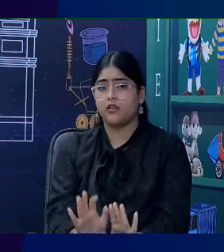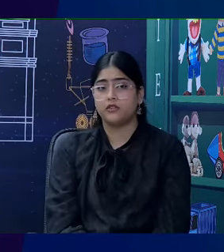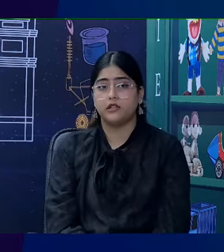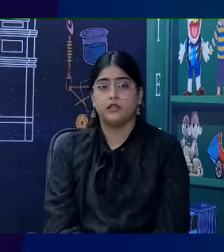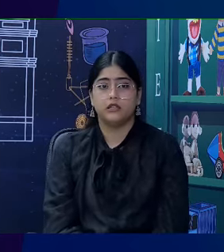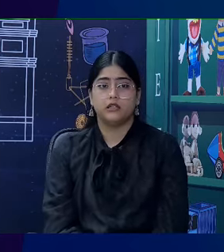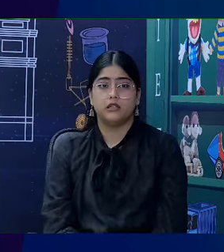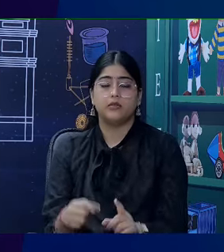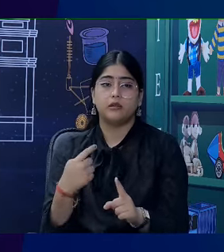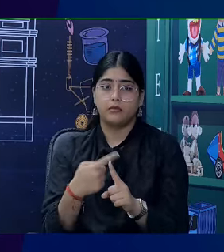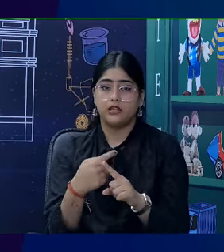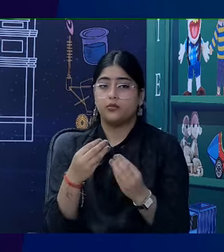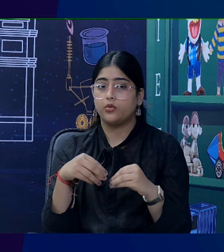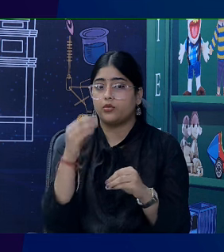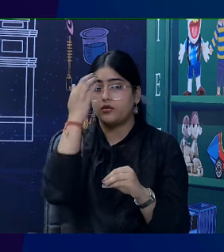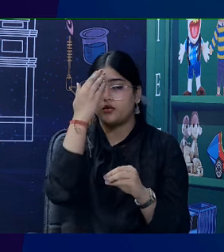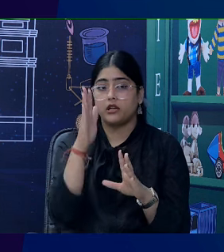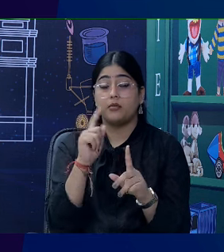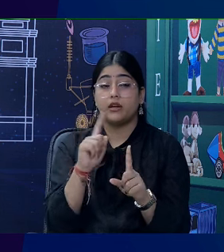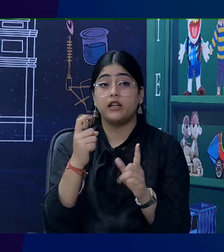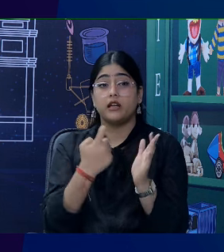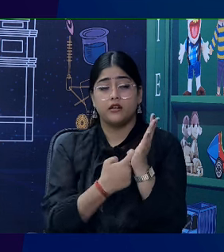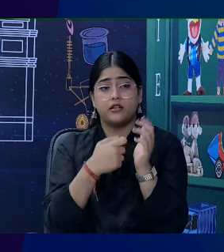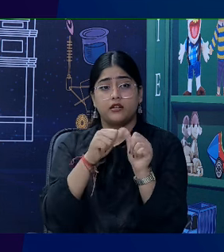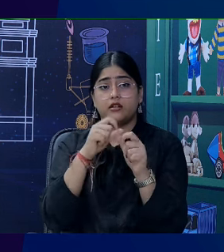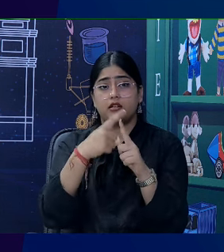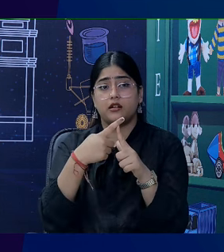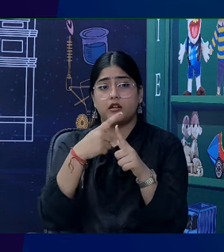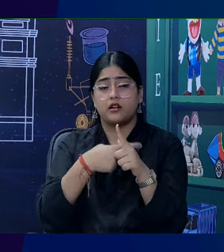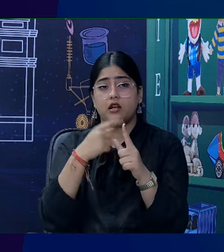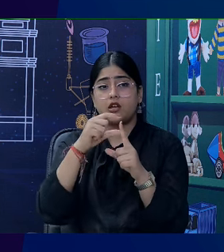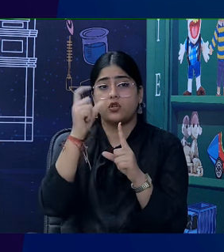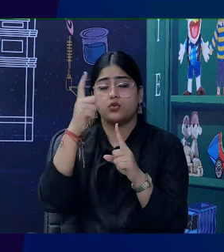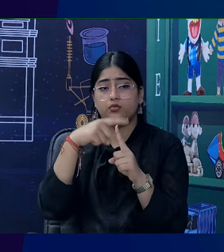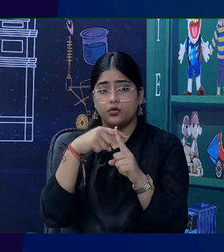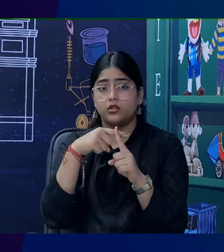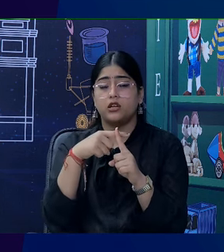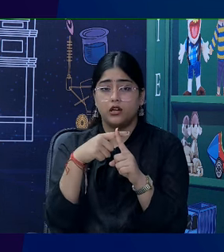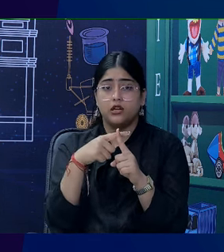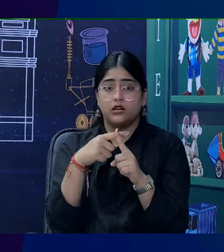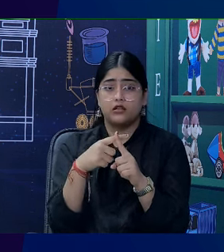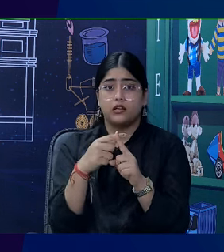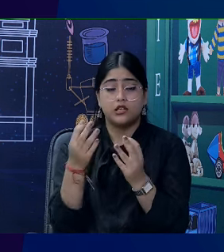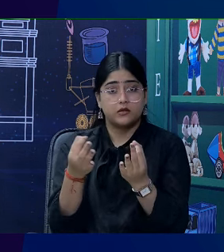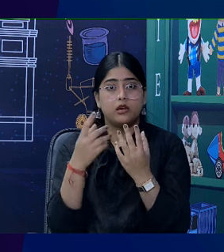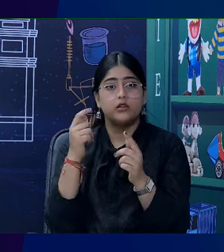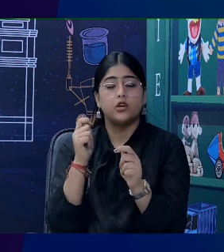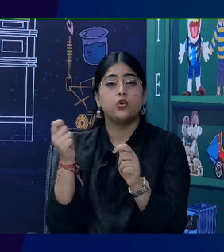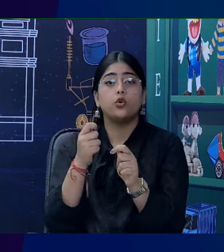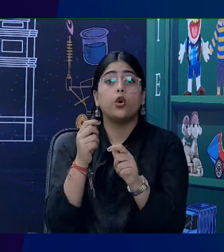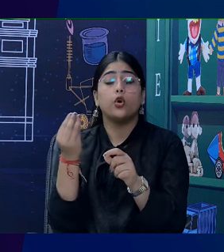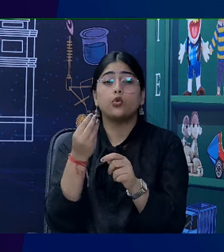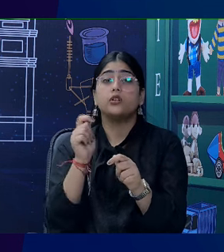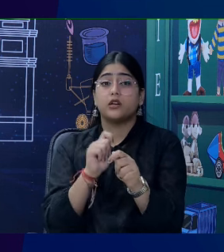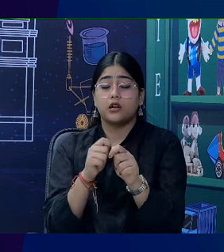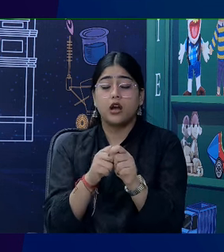तथा फिर भी यह माना जा है कि राजपूतों ने राजस्थान को एक अपनी विशेष जो संस्कृति प्रदान की है वह क्या है शूर वरता